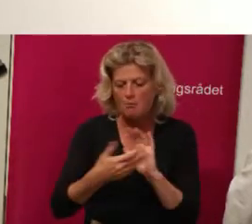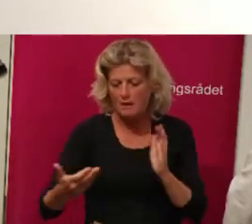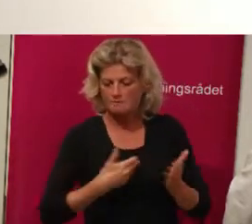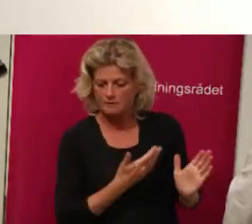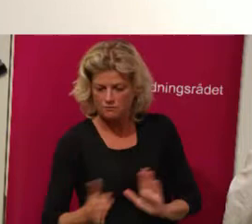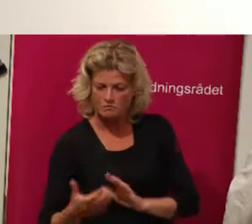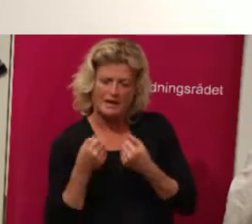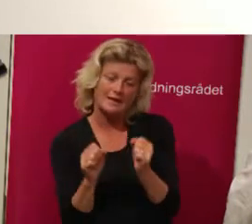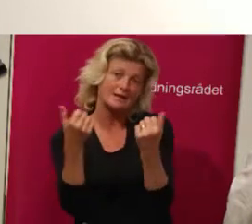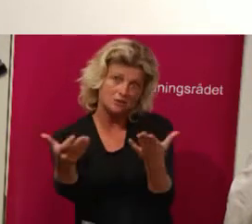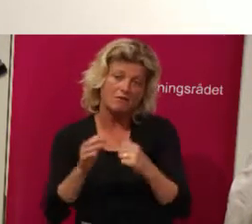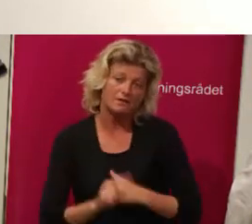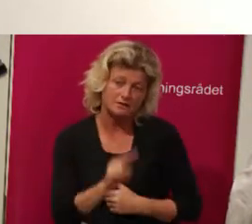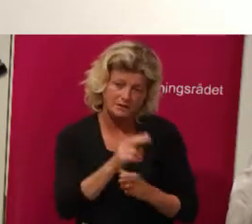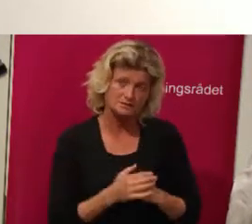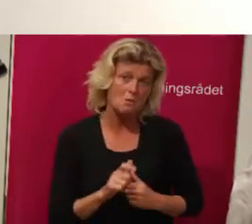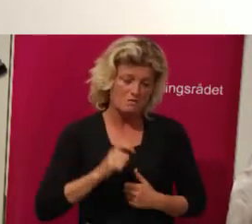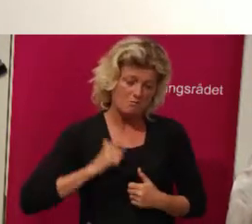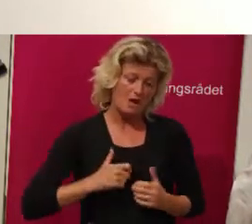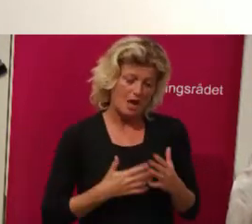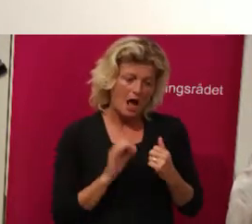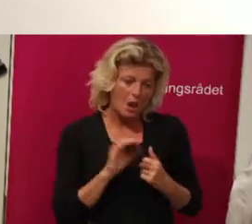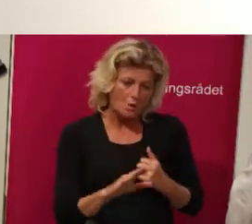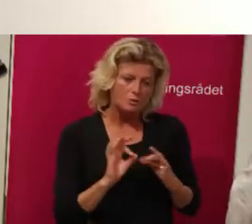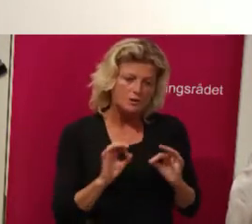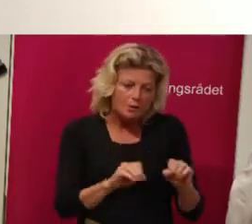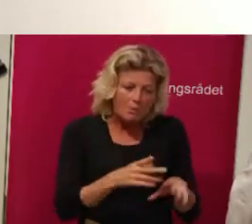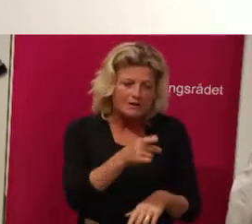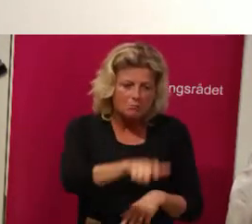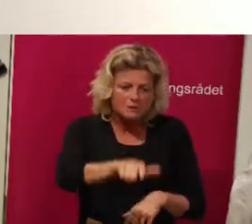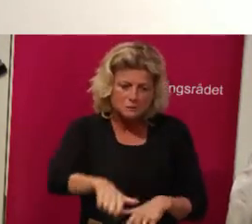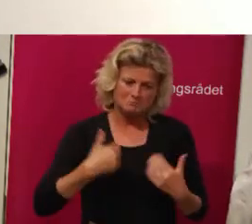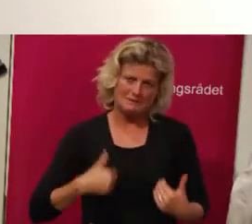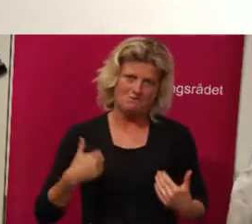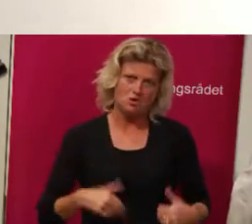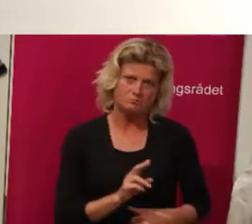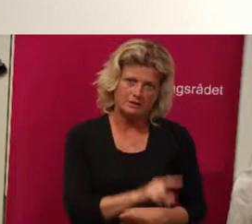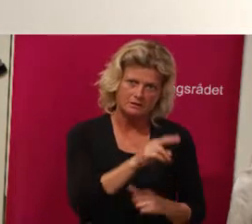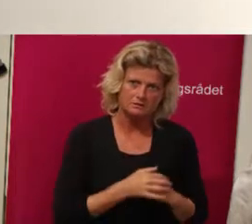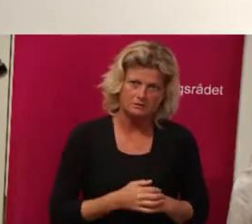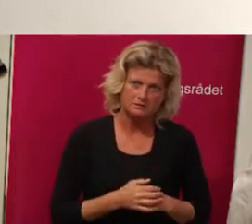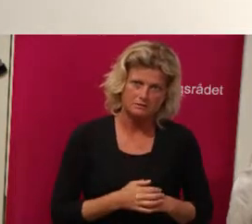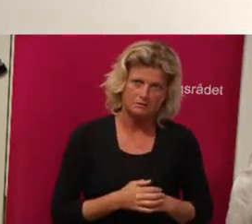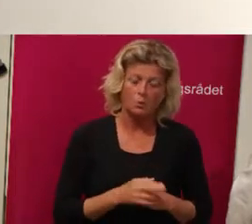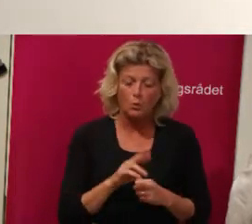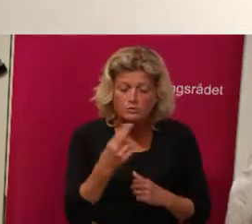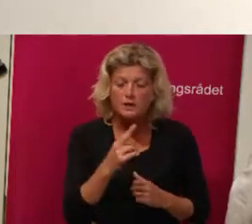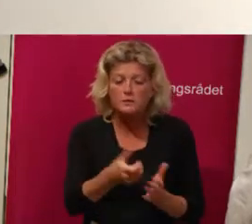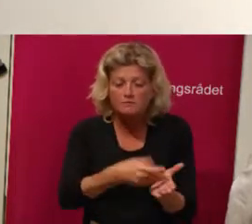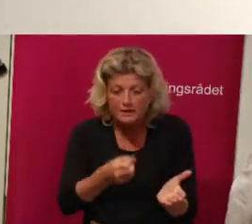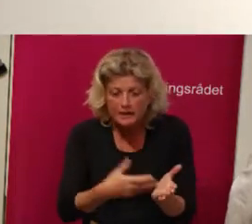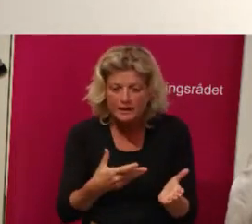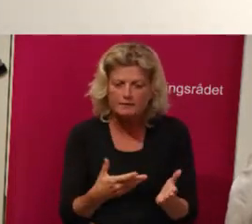fortfarande är engagerade idag. Och för mig så handlar det om vad betyder det. Alltså för det blir jättespännande. I nästa utvärdering kan jag känna vad